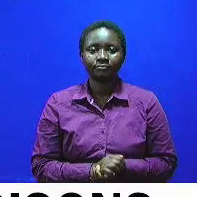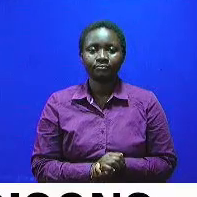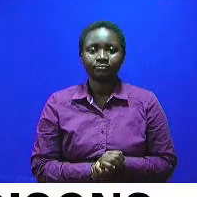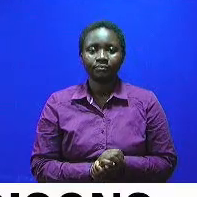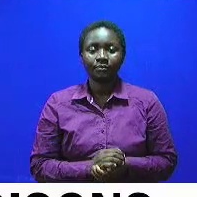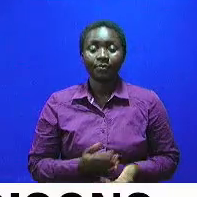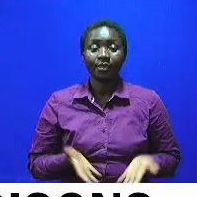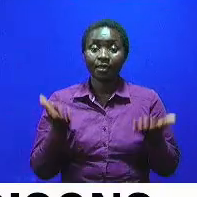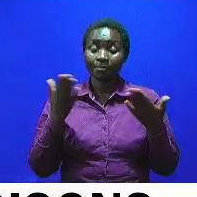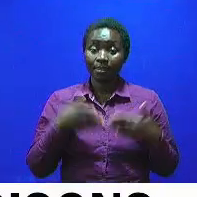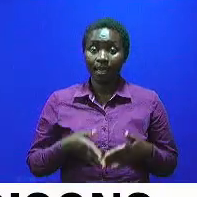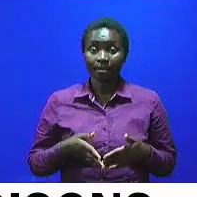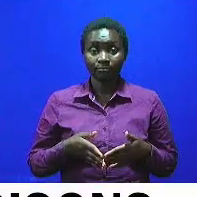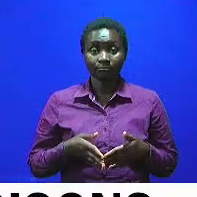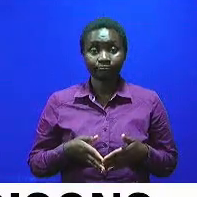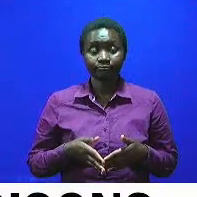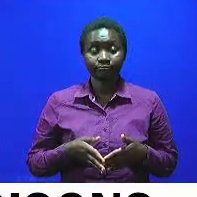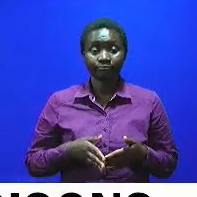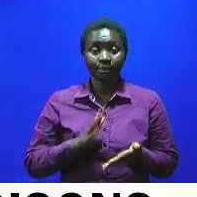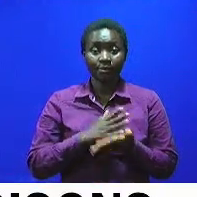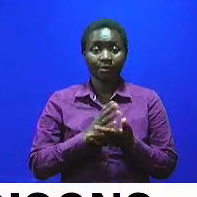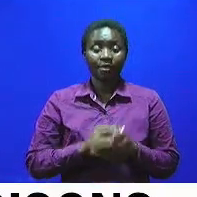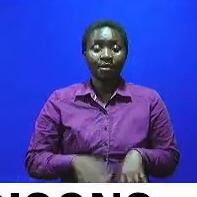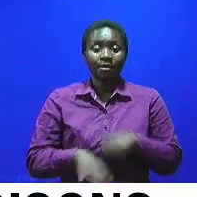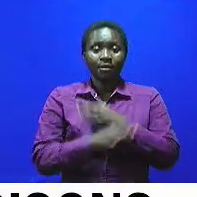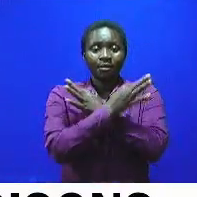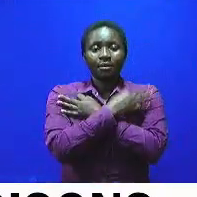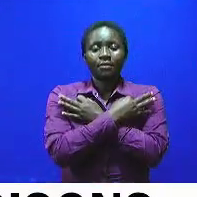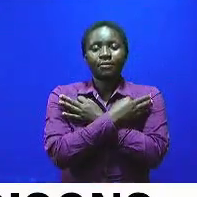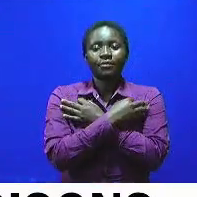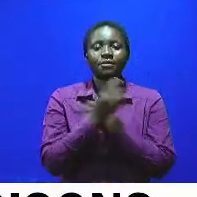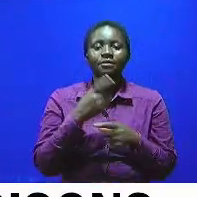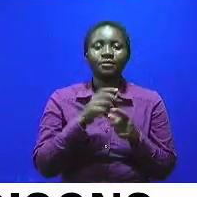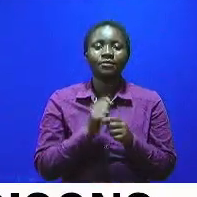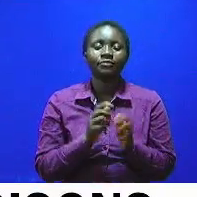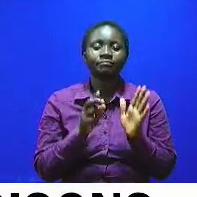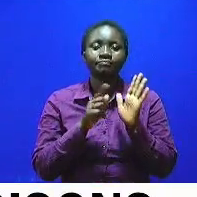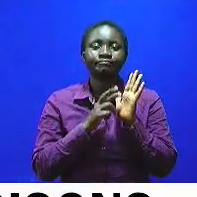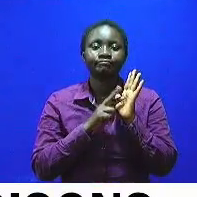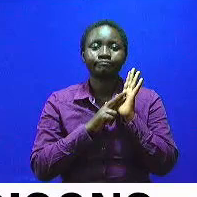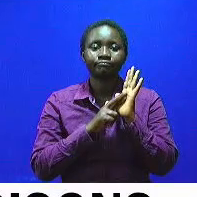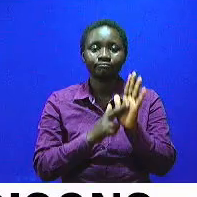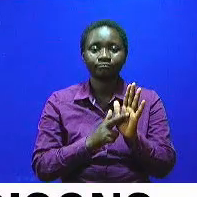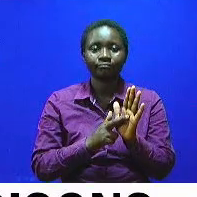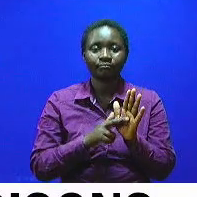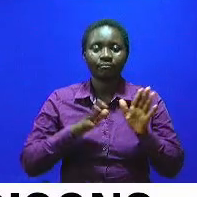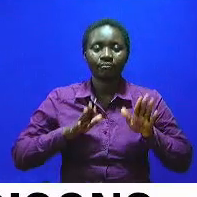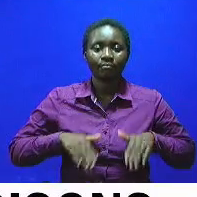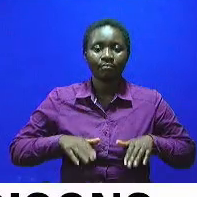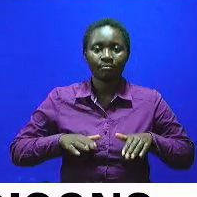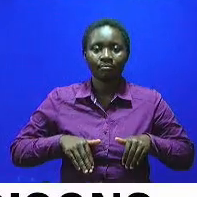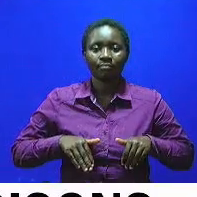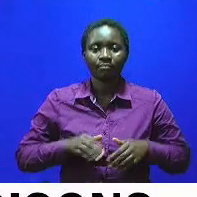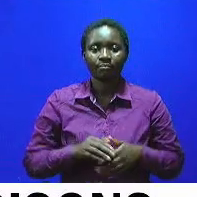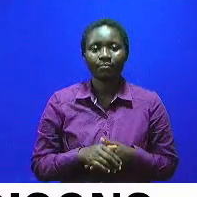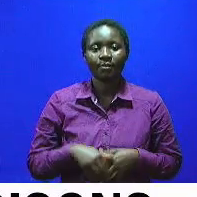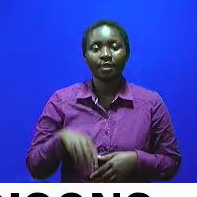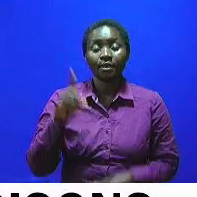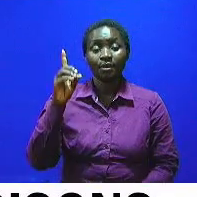etuachicha una partners and friends ba umongina bwe county mama Donya Doris